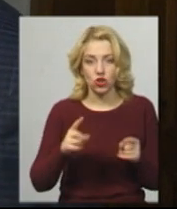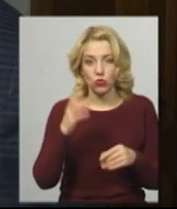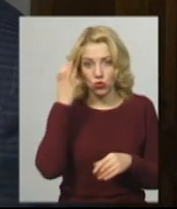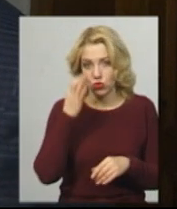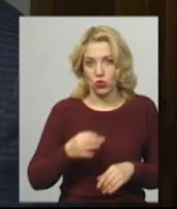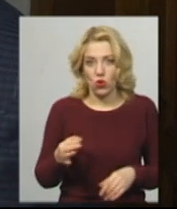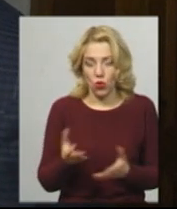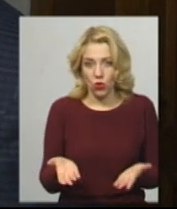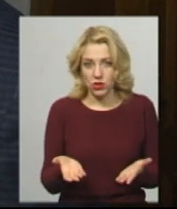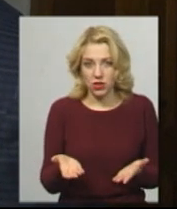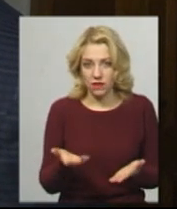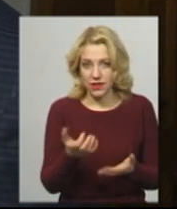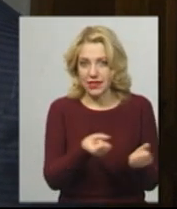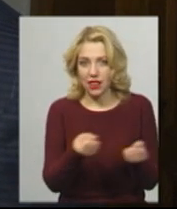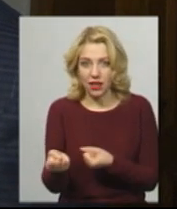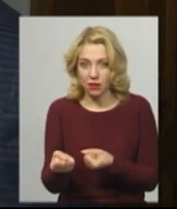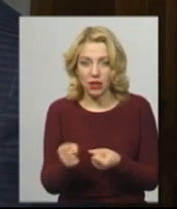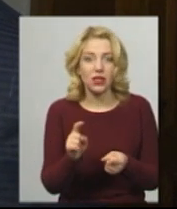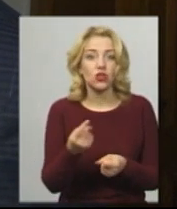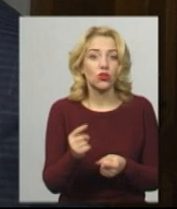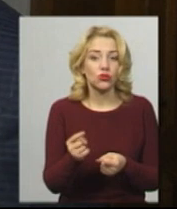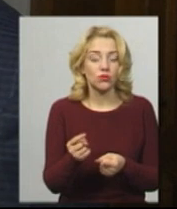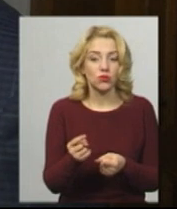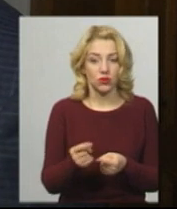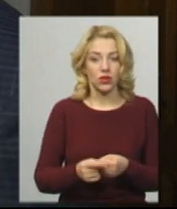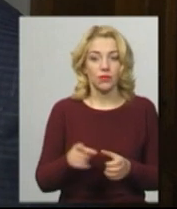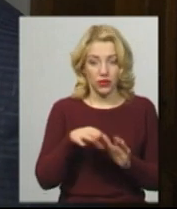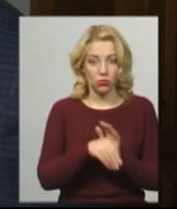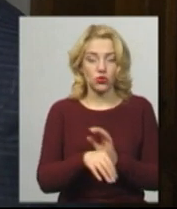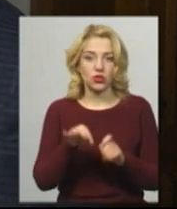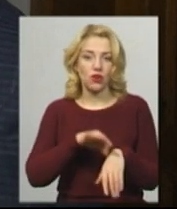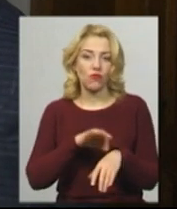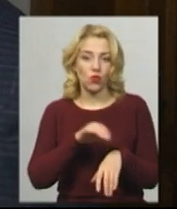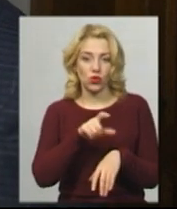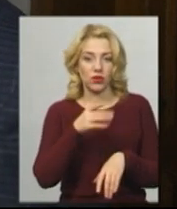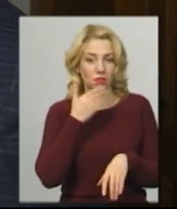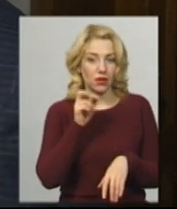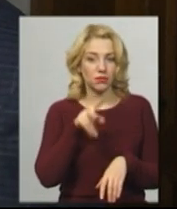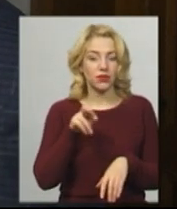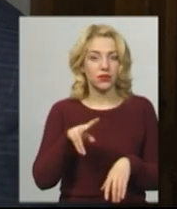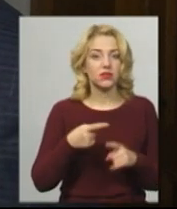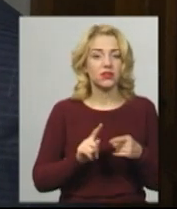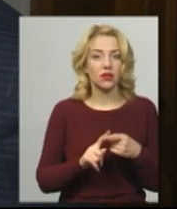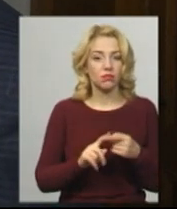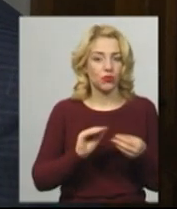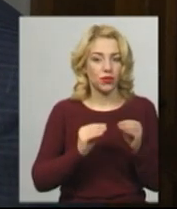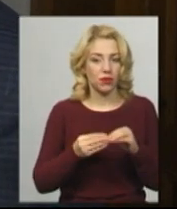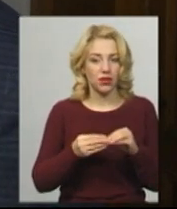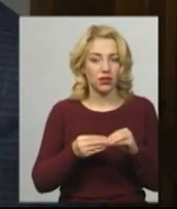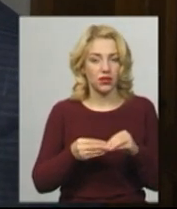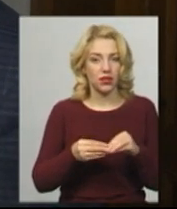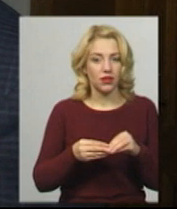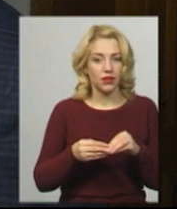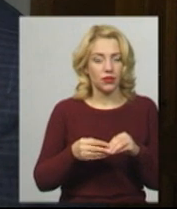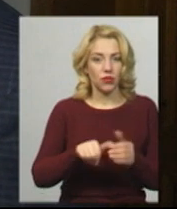Чорноострів затримав, і в тому числі і хворі, і пацієнти не мають лікарняних листів. Це проблема